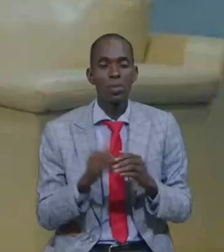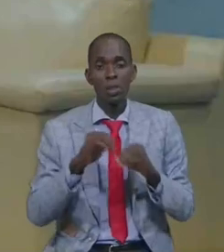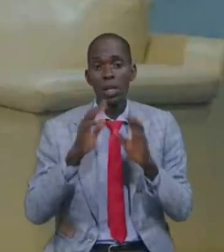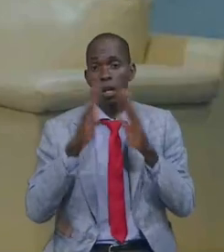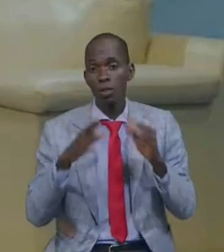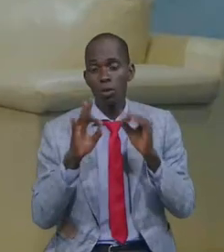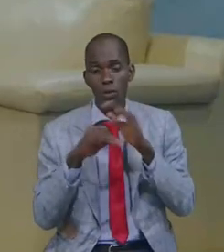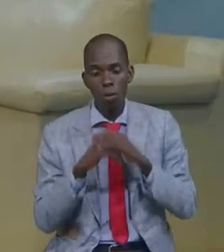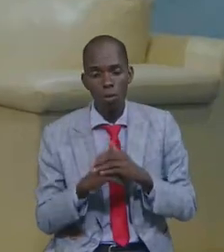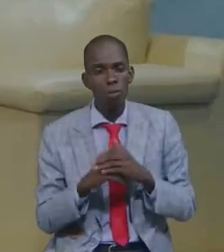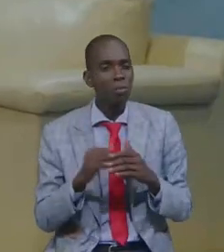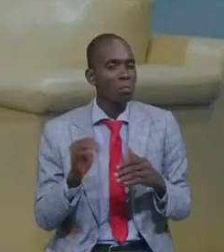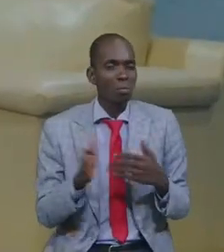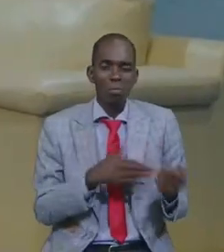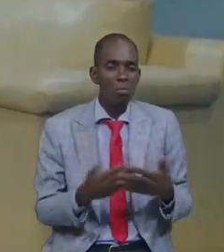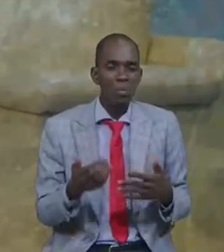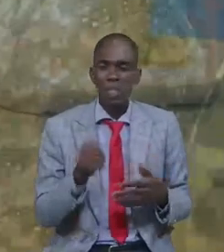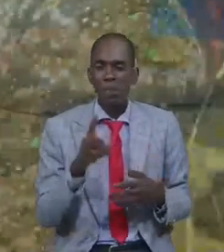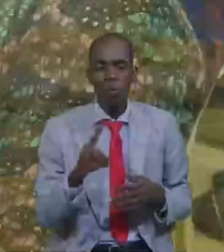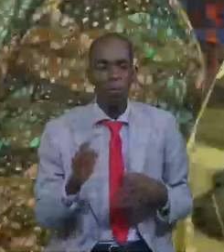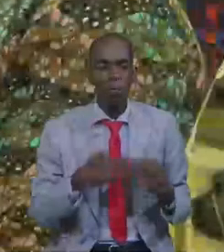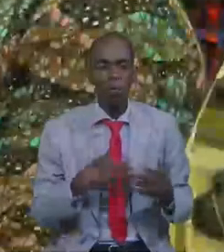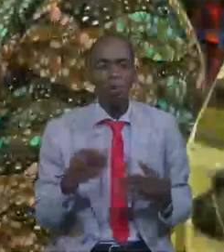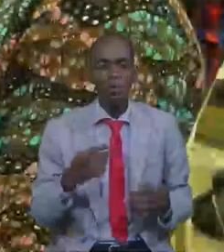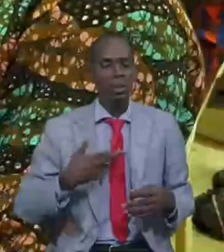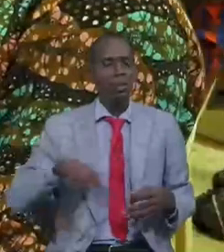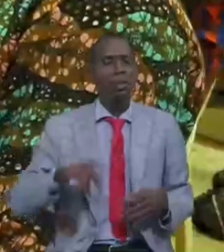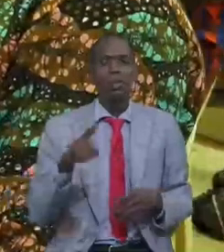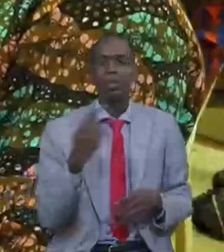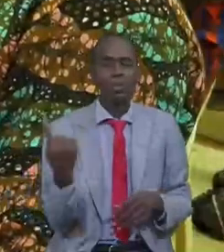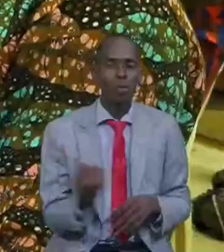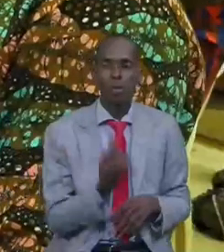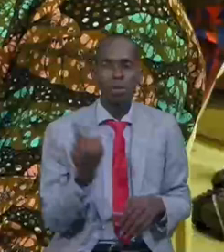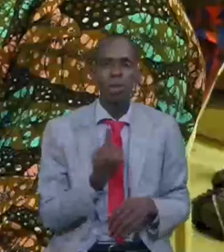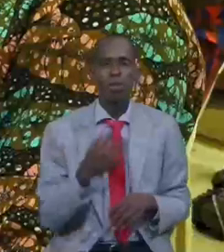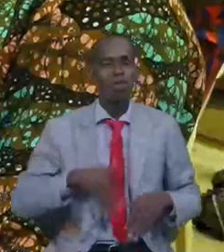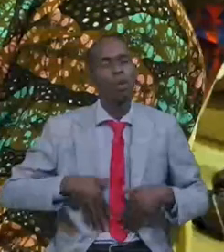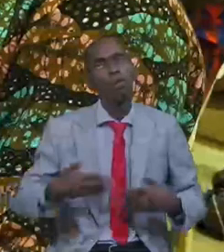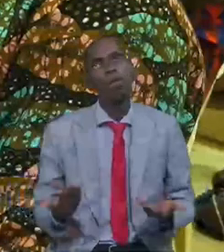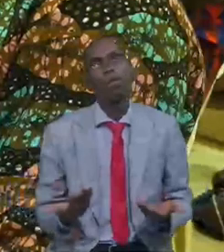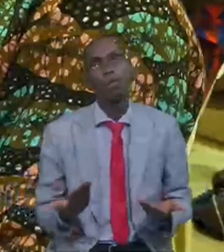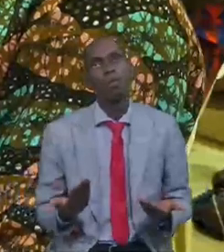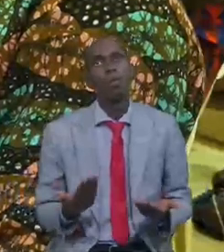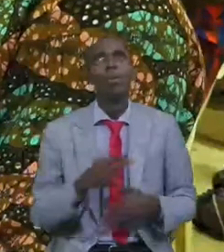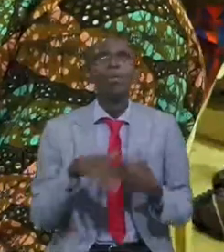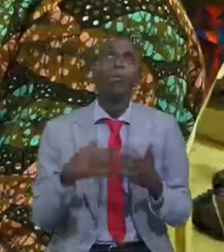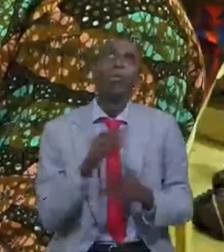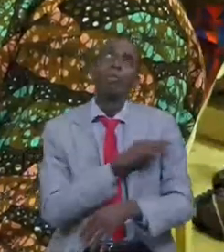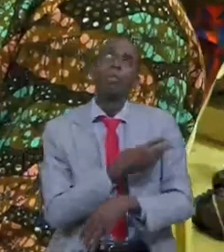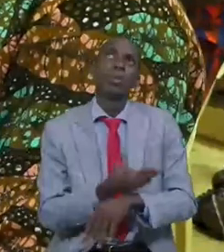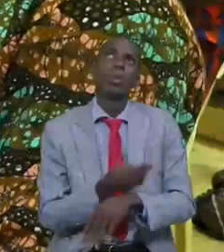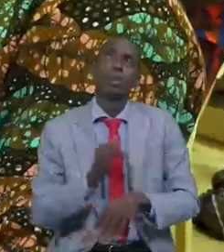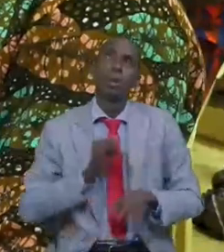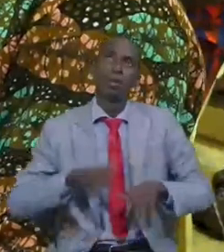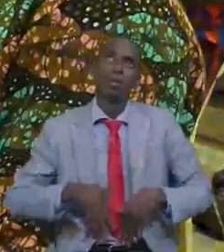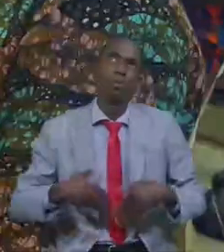religion, ils sont habitués à la confession. Oh Dieu Tout-Puissant, je confesse. Ce que